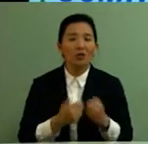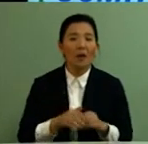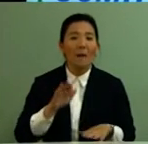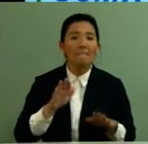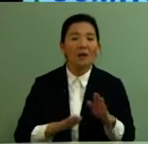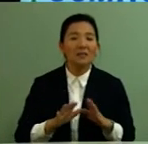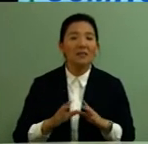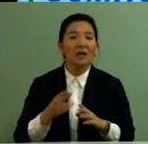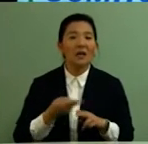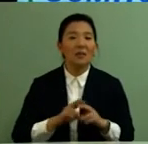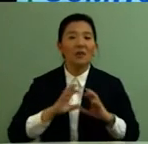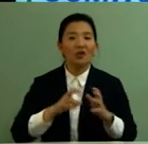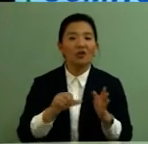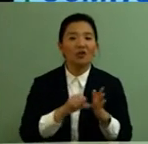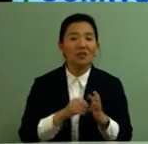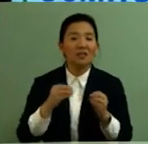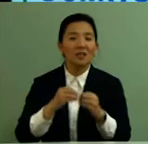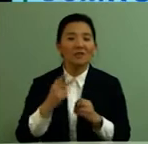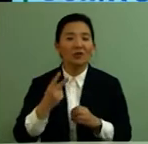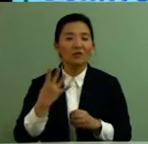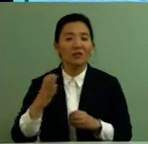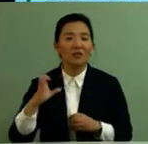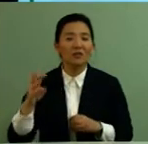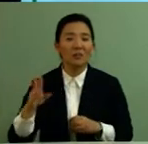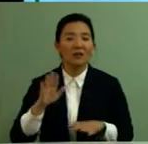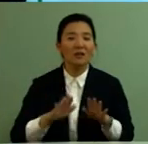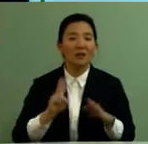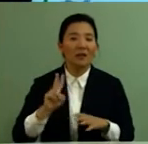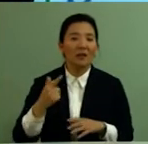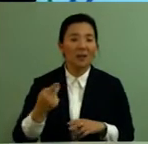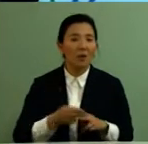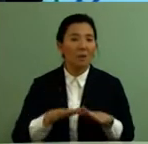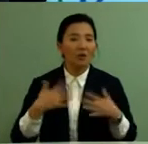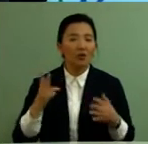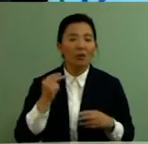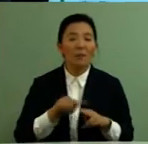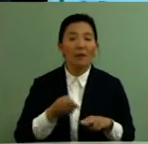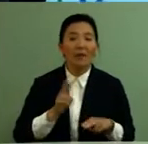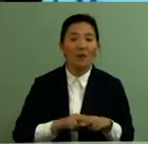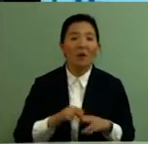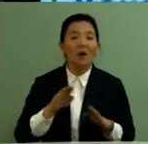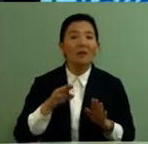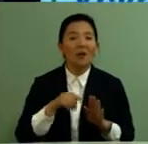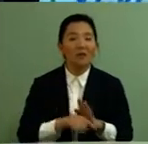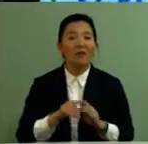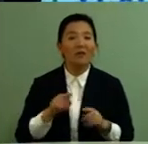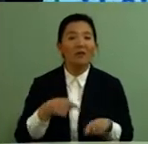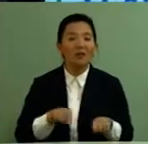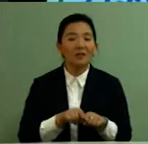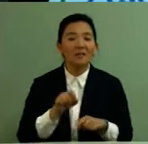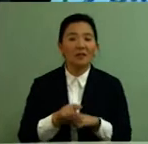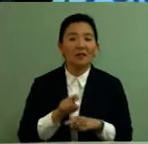Масса планеты 6 на 10 24 степени килограмм. Это большие числа, поэтому данного рода задачи